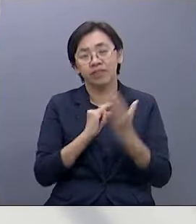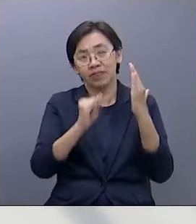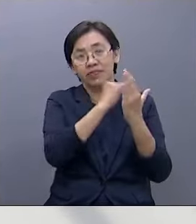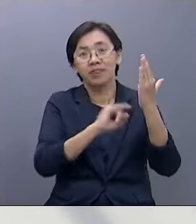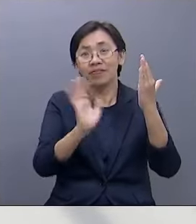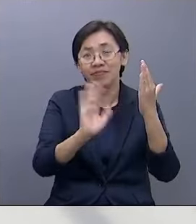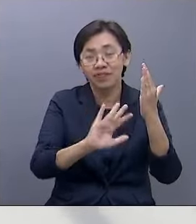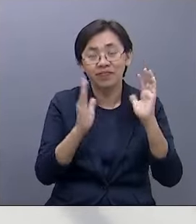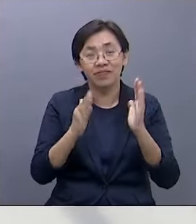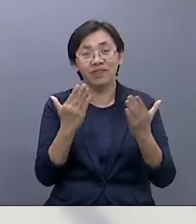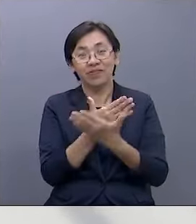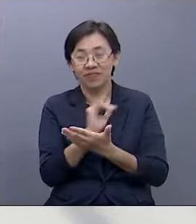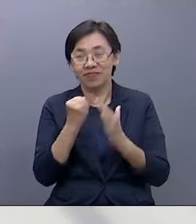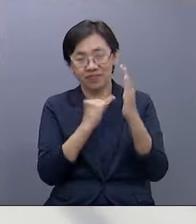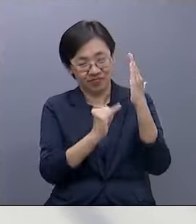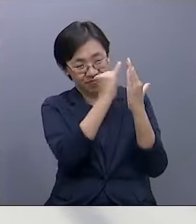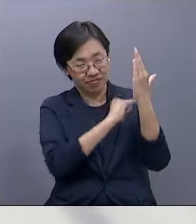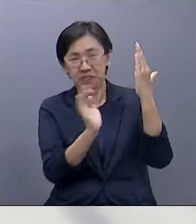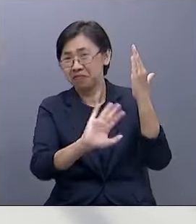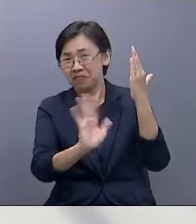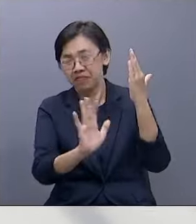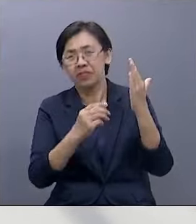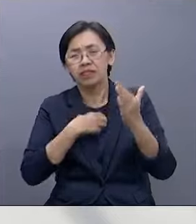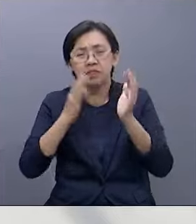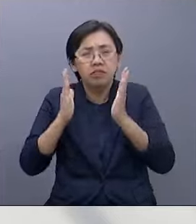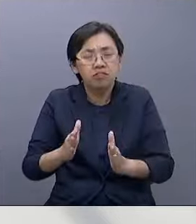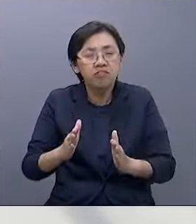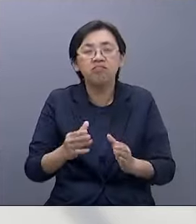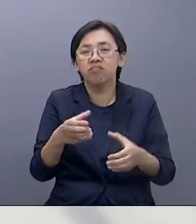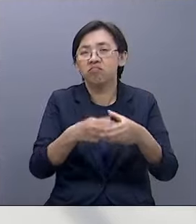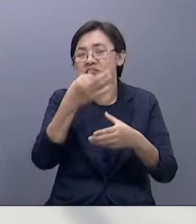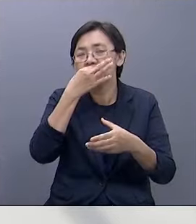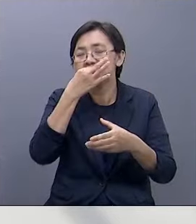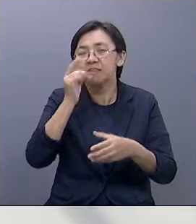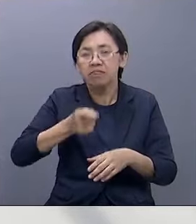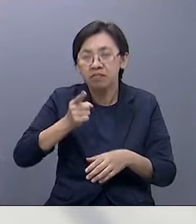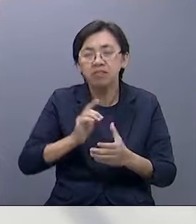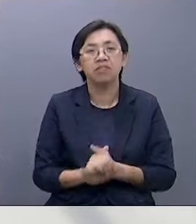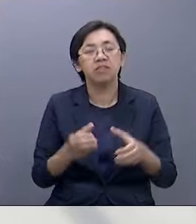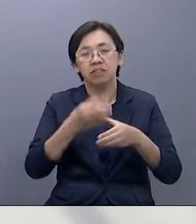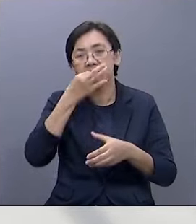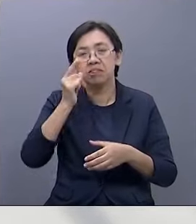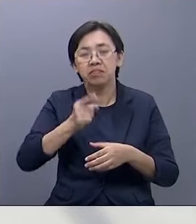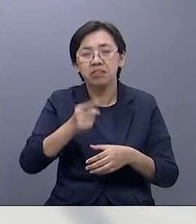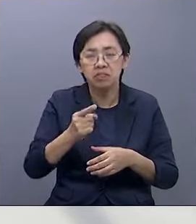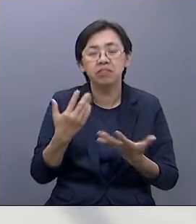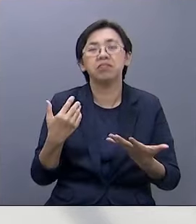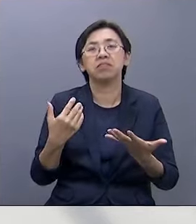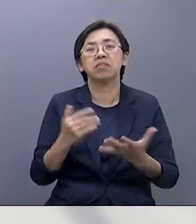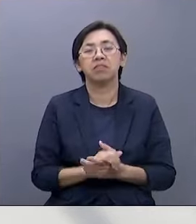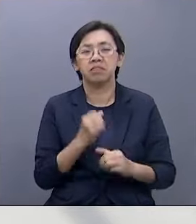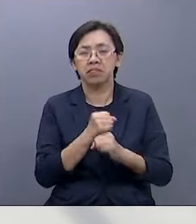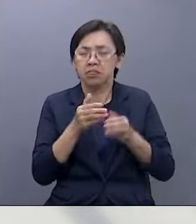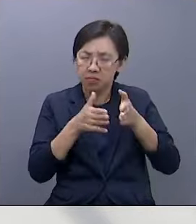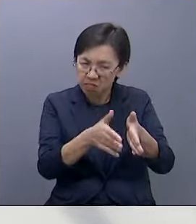หรือพื้นที่เขตเลือกตั้งแต่เราอยากได้คนที่มาจากกลุ่มสาขาอาชีพจริงๆมีประสบการณ์ในสายงานนั้นจริงๆ